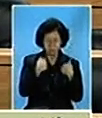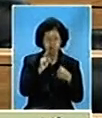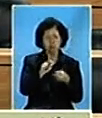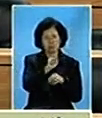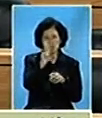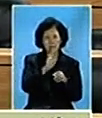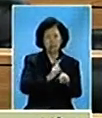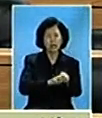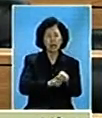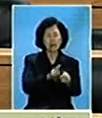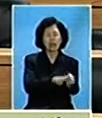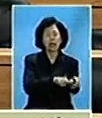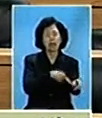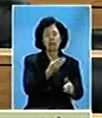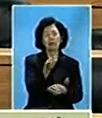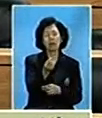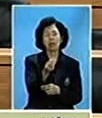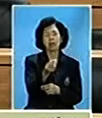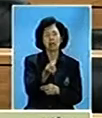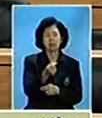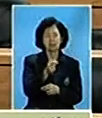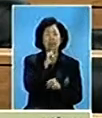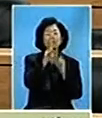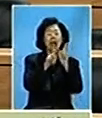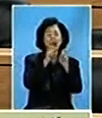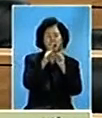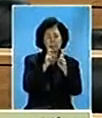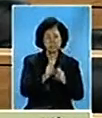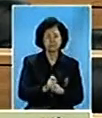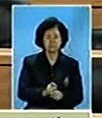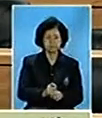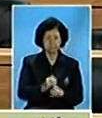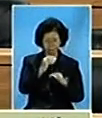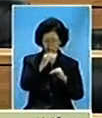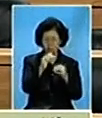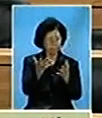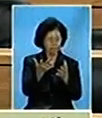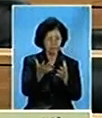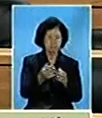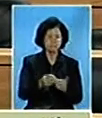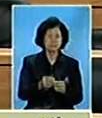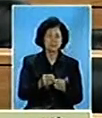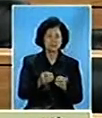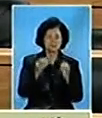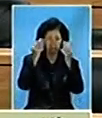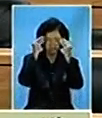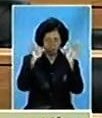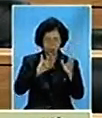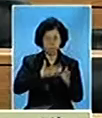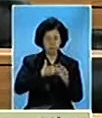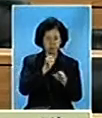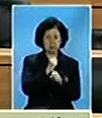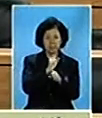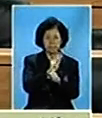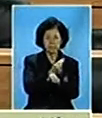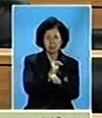าไหร่นะครับอันนี้เป็นคำถามนะคร่าวๆนะท่านคงกำหนดไม่ได้นะครับเพราะว่าจากประสบการณ์ของผมที่ทำหน้าที่สมาชิก